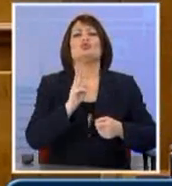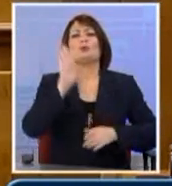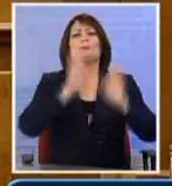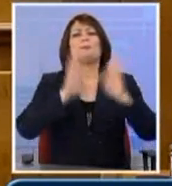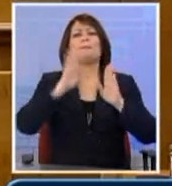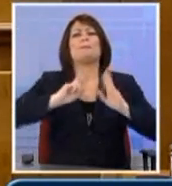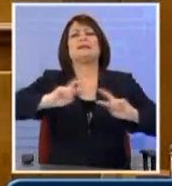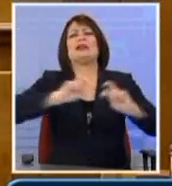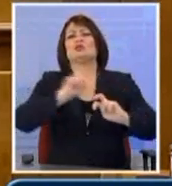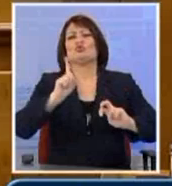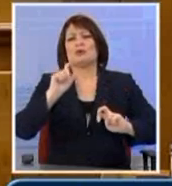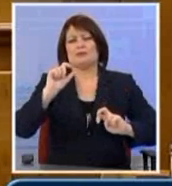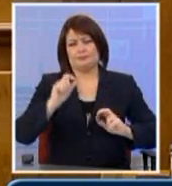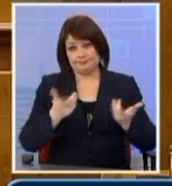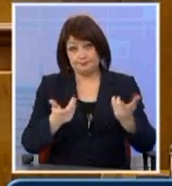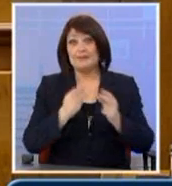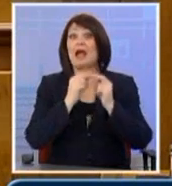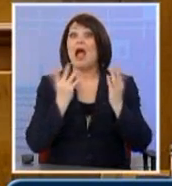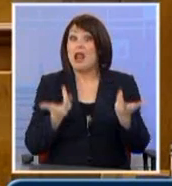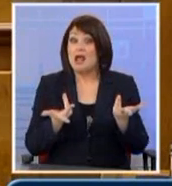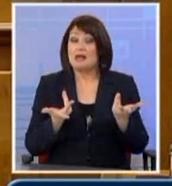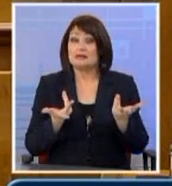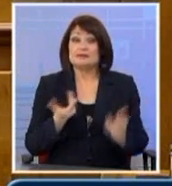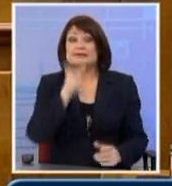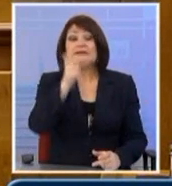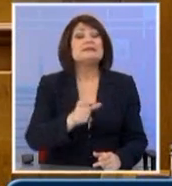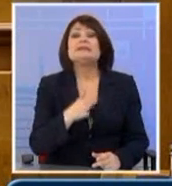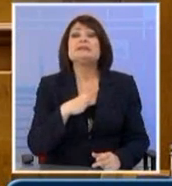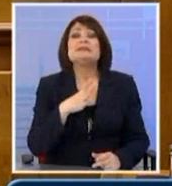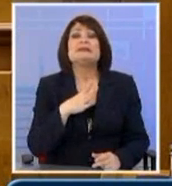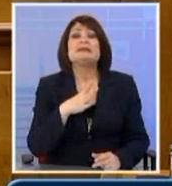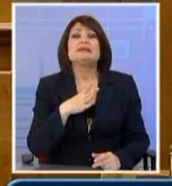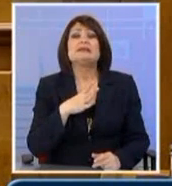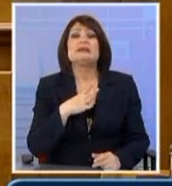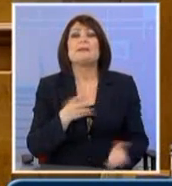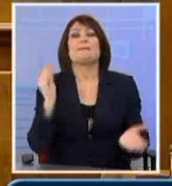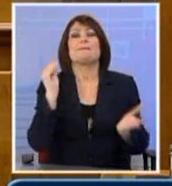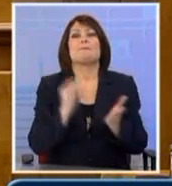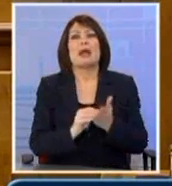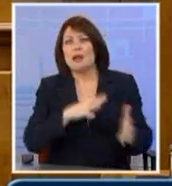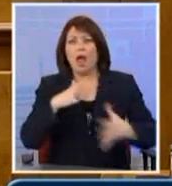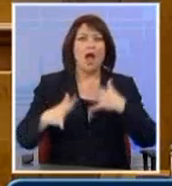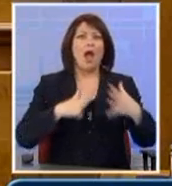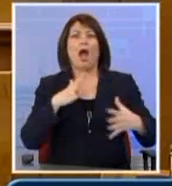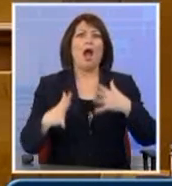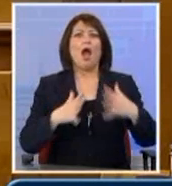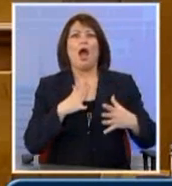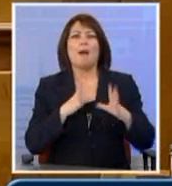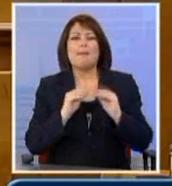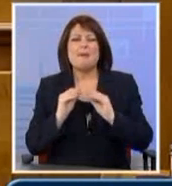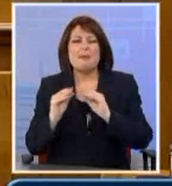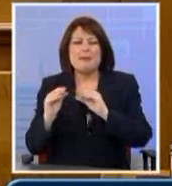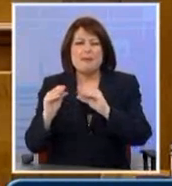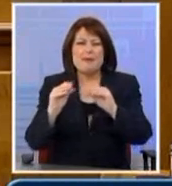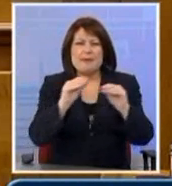πληστηριασμούς. Αλλά τελικά θέλατε να σπείρετε και πάλι τον πανικό, τη σπερμολογία,